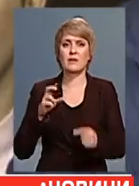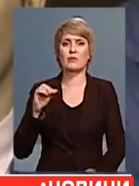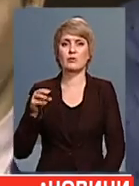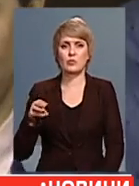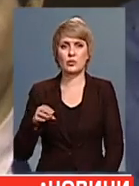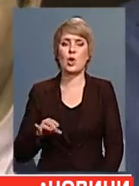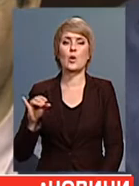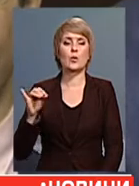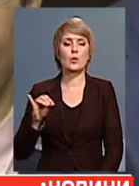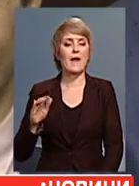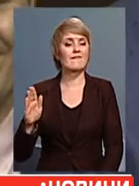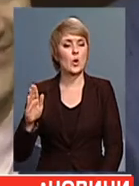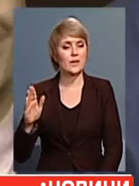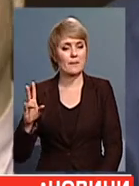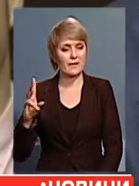Юлія Володимирівна